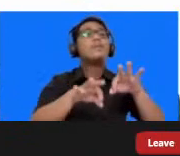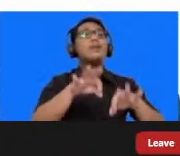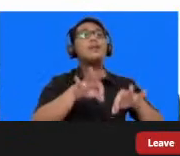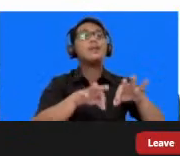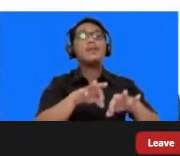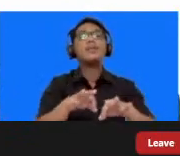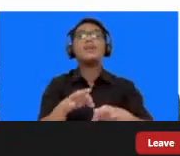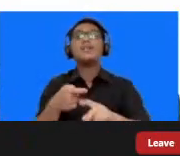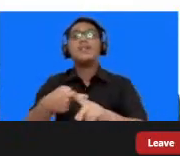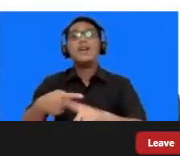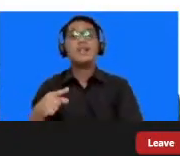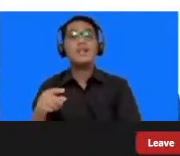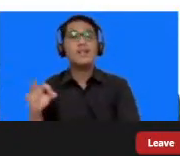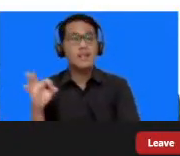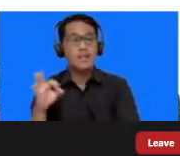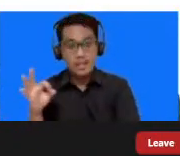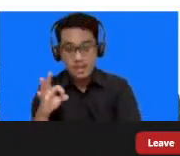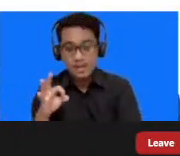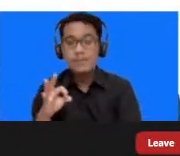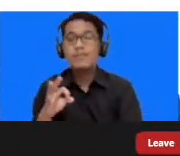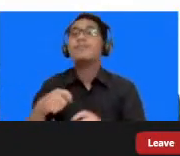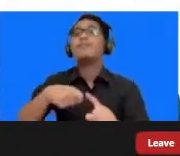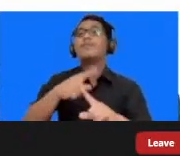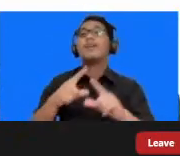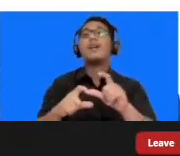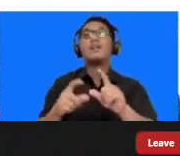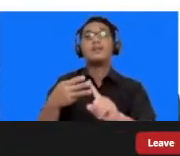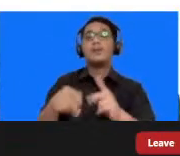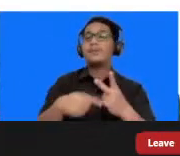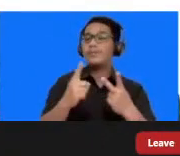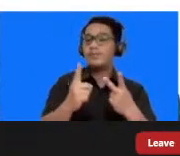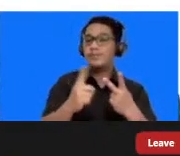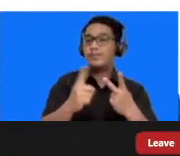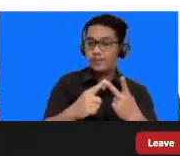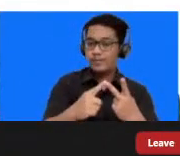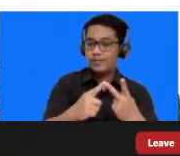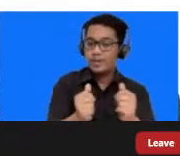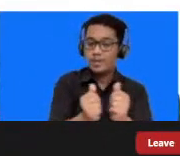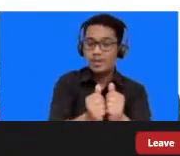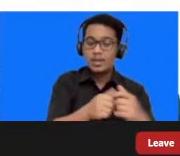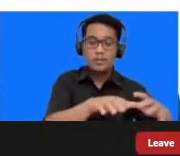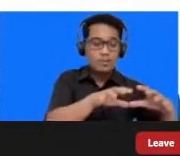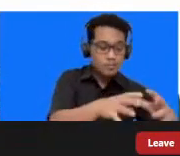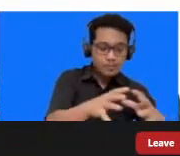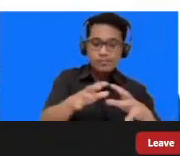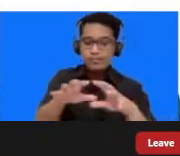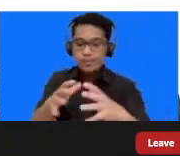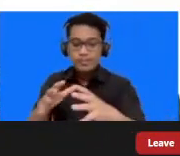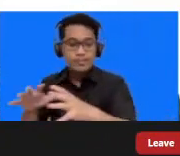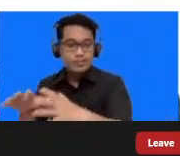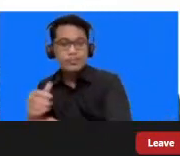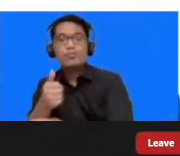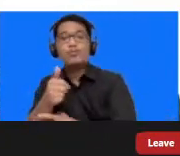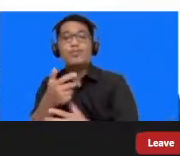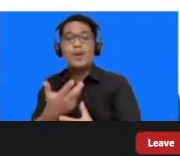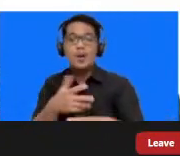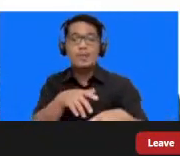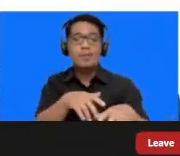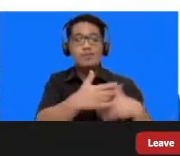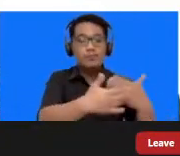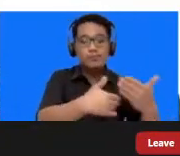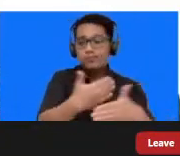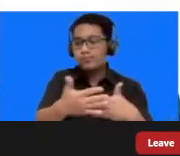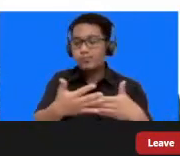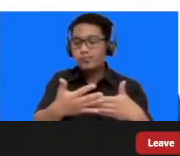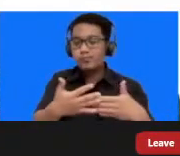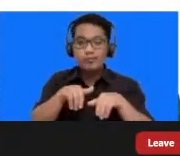dan KSB, dan yang kedua kami lakukan dengan klasterisasi sehingga mereka bisa berjalan seirama di lapangan, dan syukur